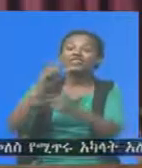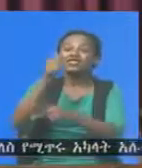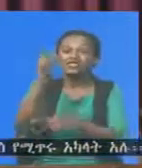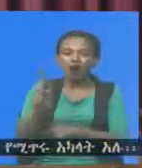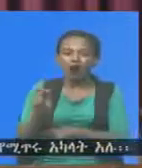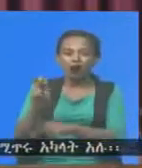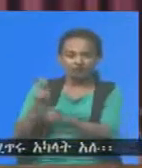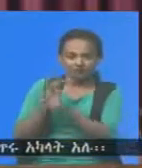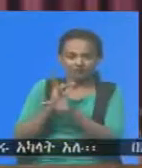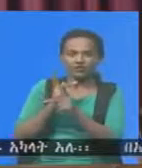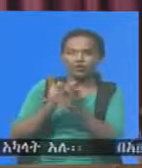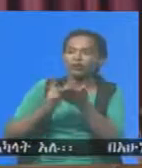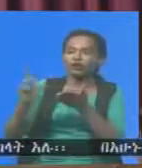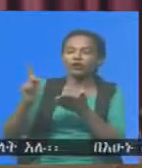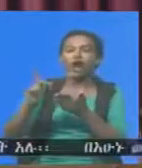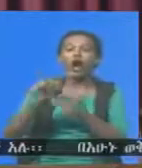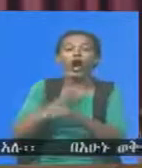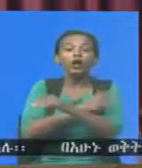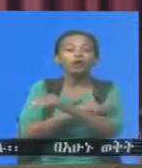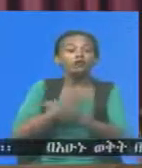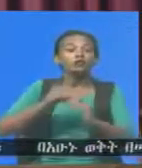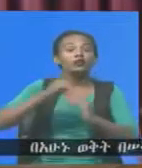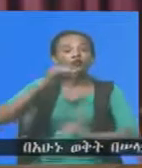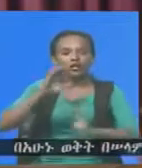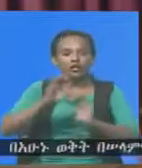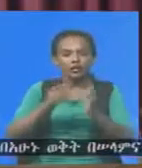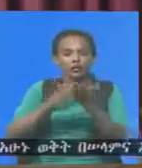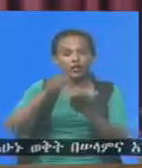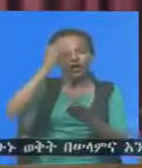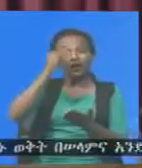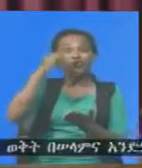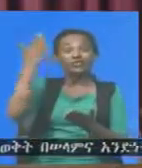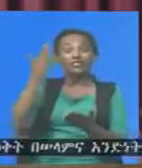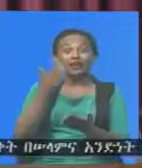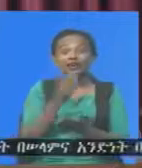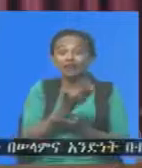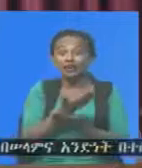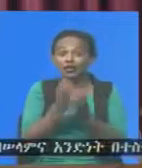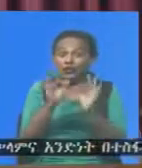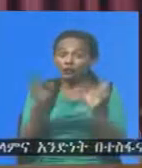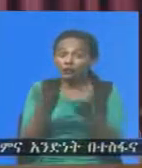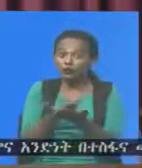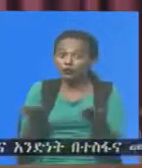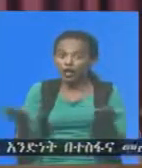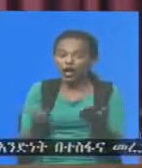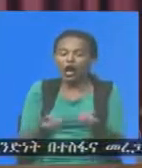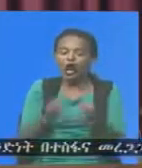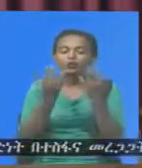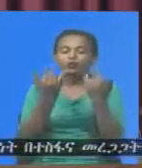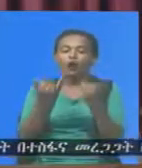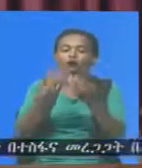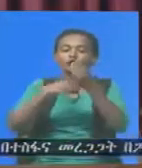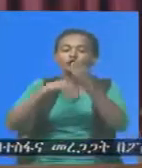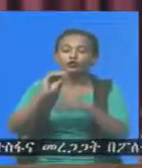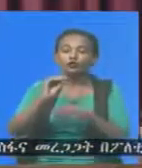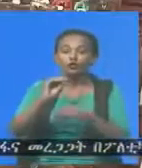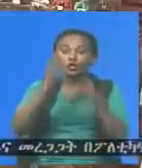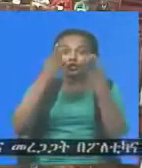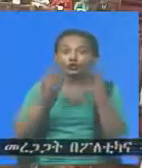ከፍ ያደርጋል። እዚህ ላይ መዘንጋት የሌለበት ጉዳይ አብዛኛው አሁን እንዲሸጡ የተወሰኑ